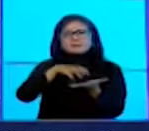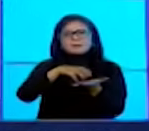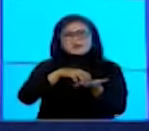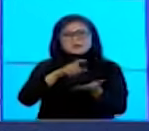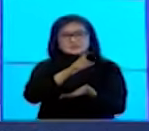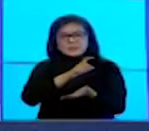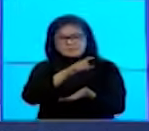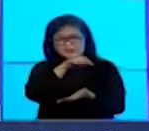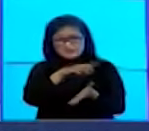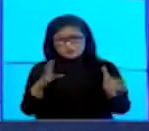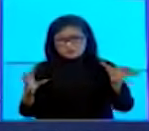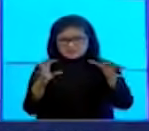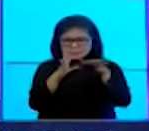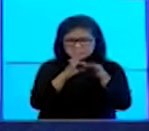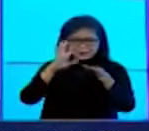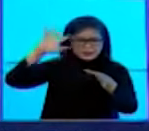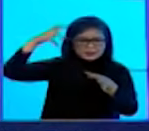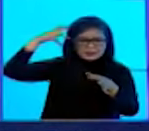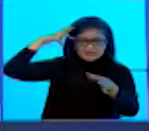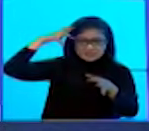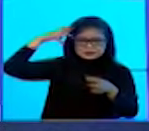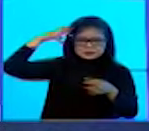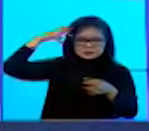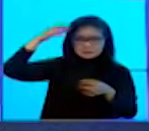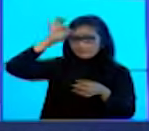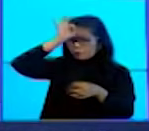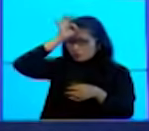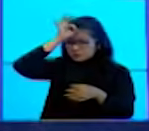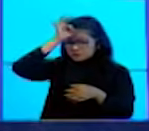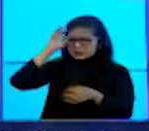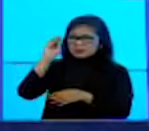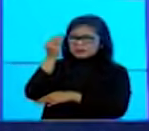dibantu juga dari nakes Polres Metro Jakarta Timur.